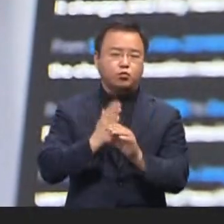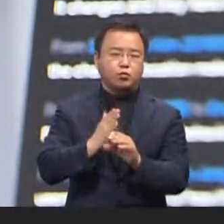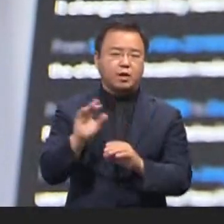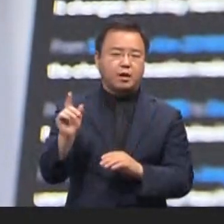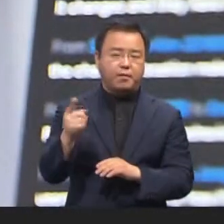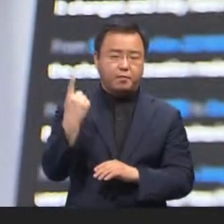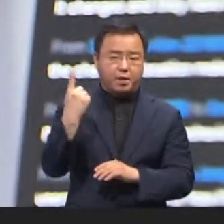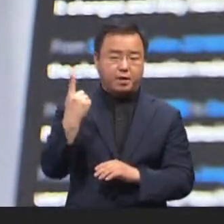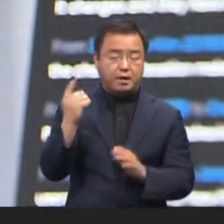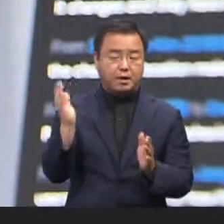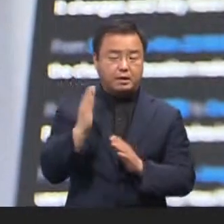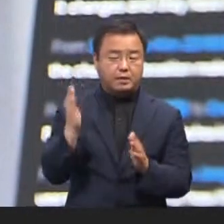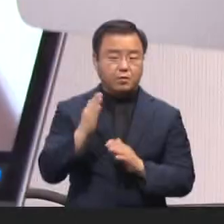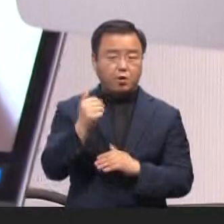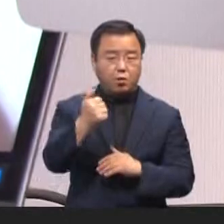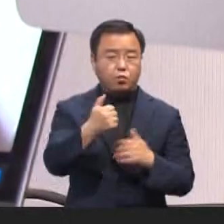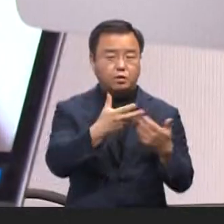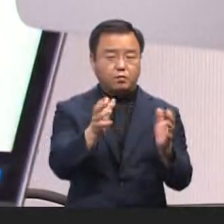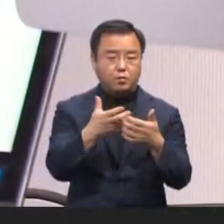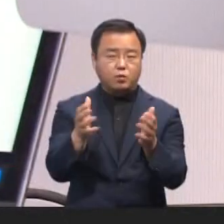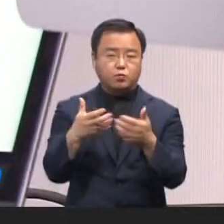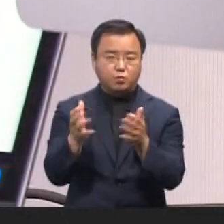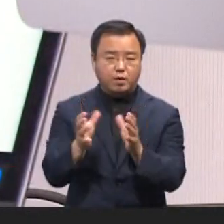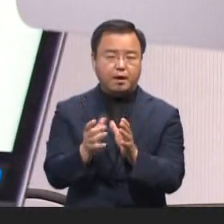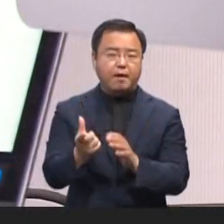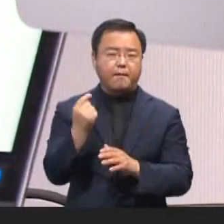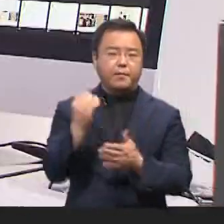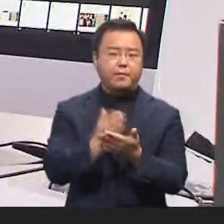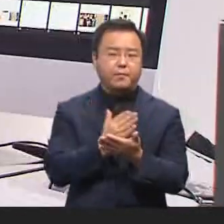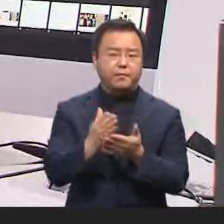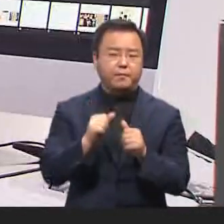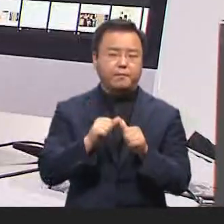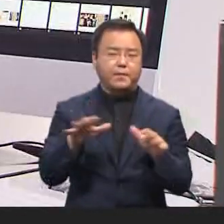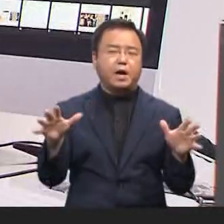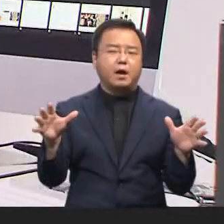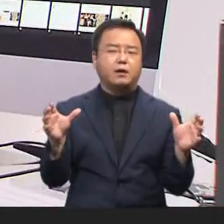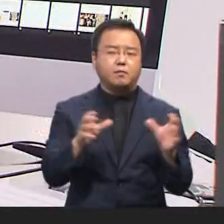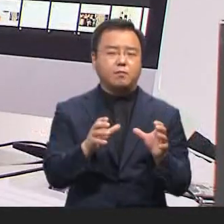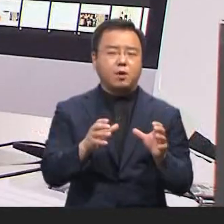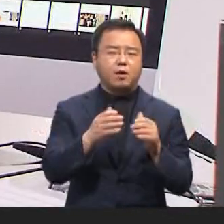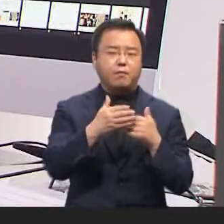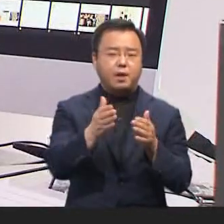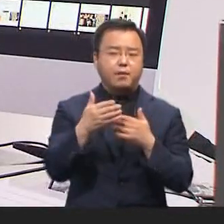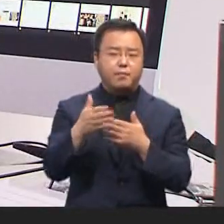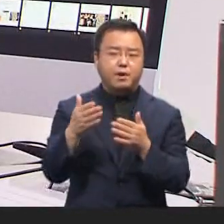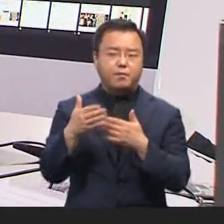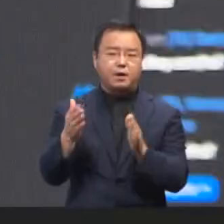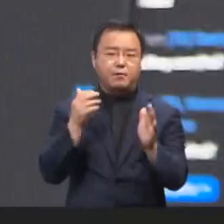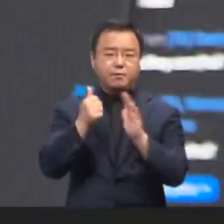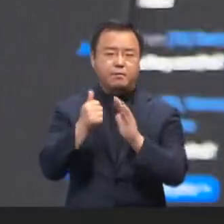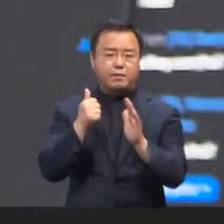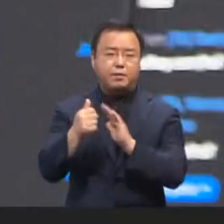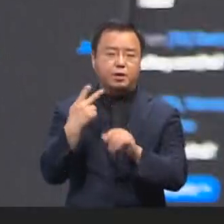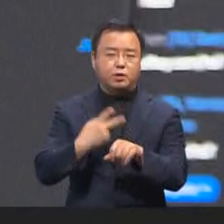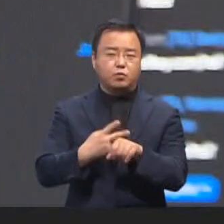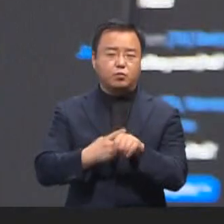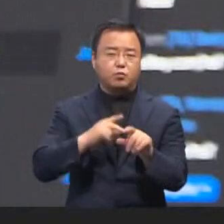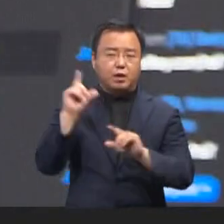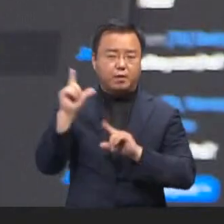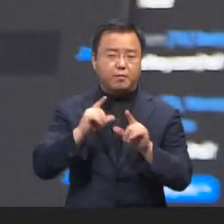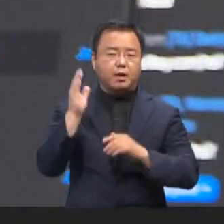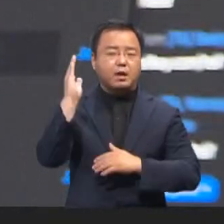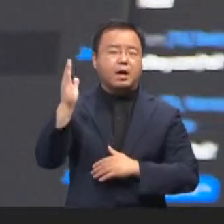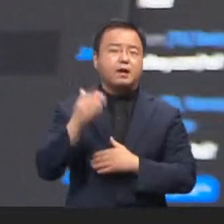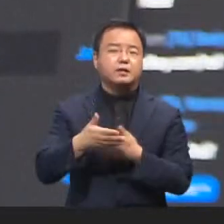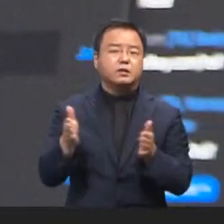학생들이 50개의 소그룹으로 빠르게 헤쳐 모입니다. 이 방, 저 방을 돌아다니는 교수의 모습은 강의실의